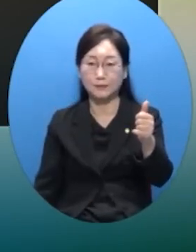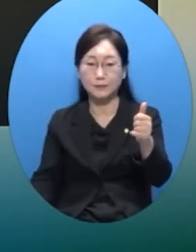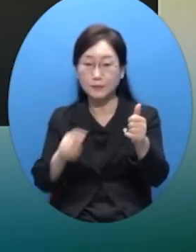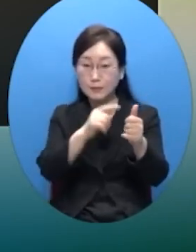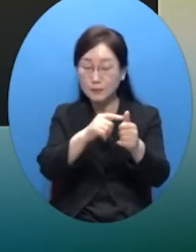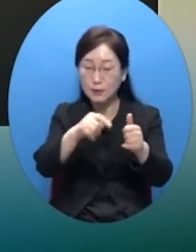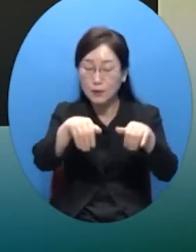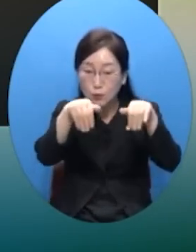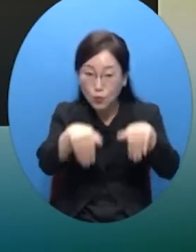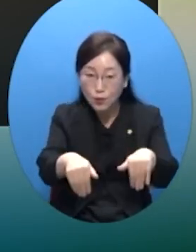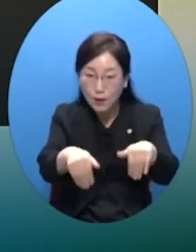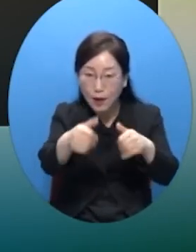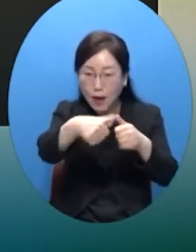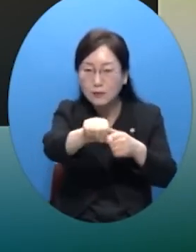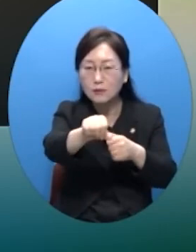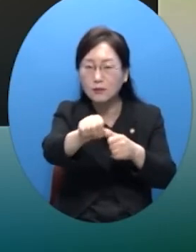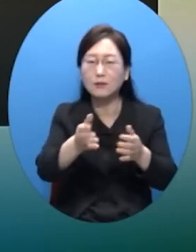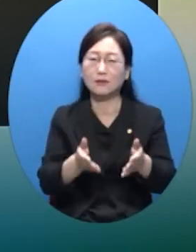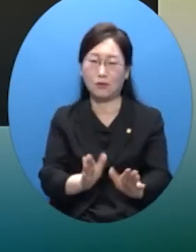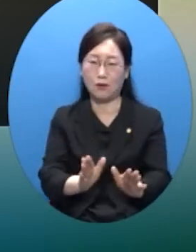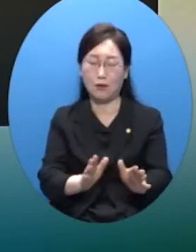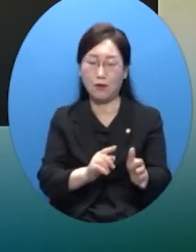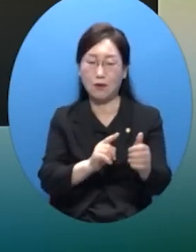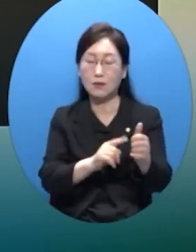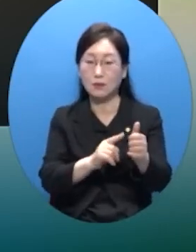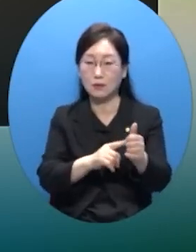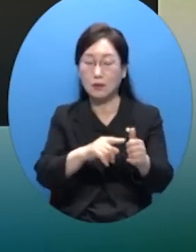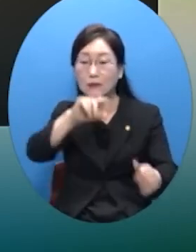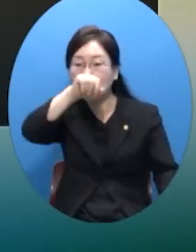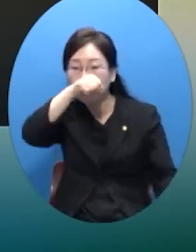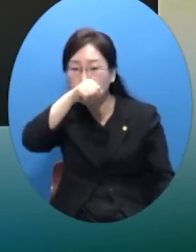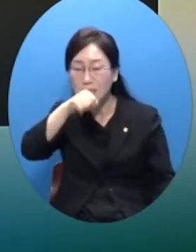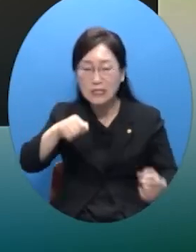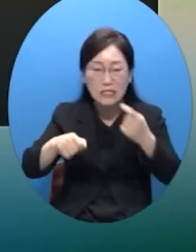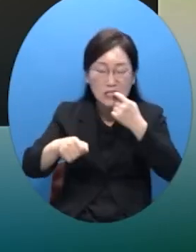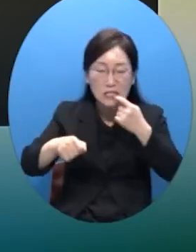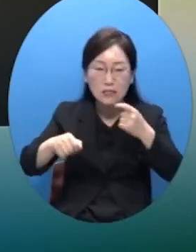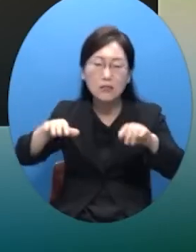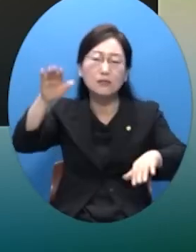노예의 아들로 그 당시 흑인이 차별받고